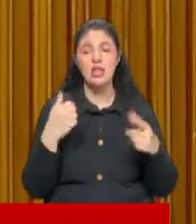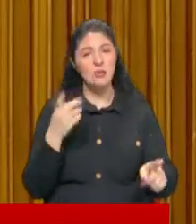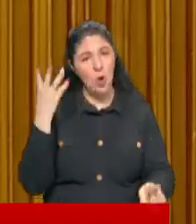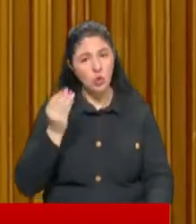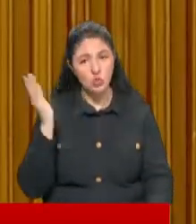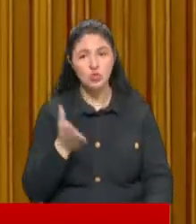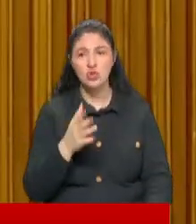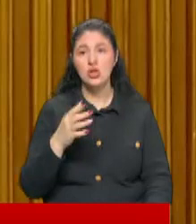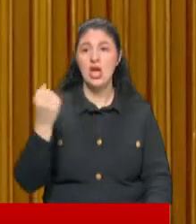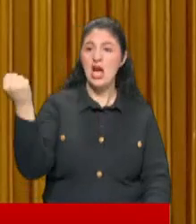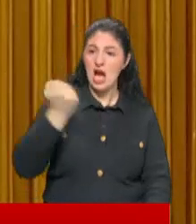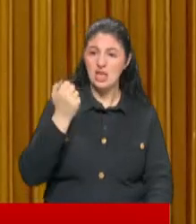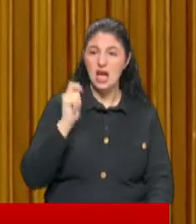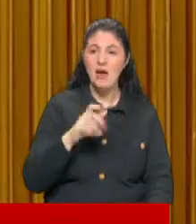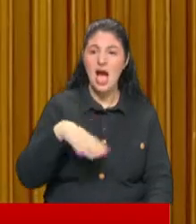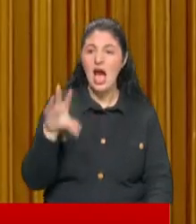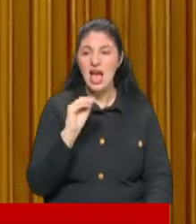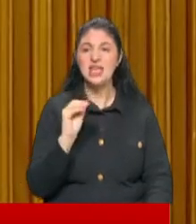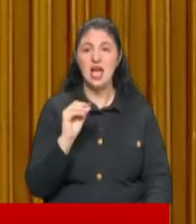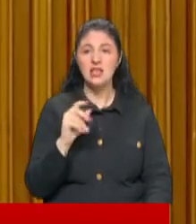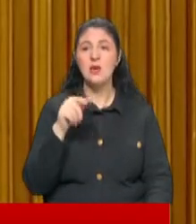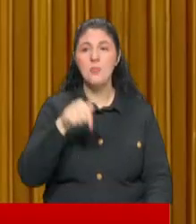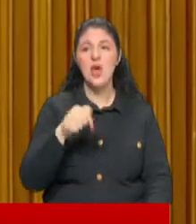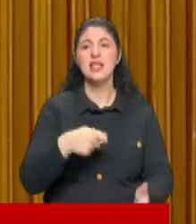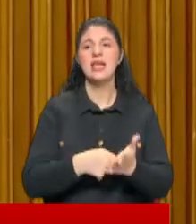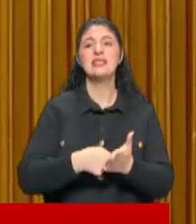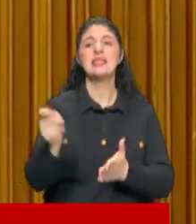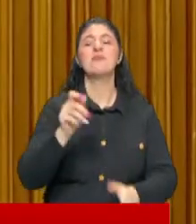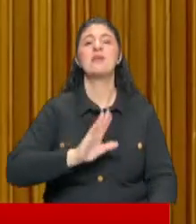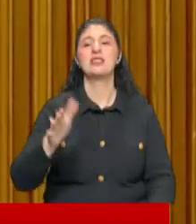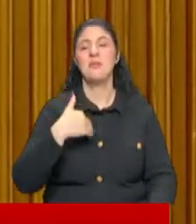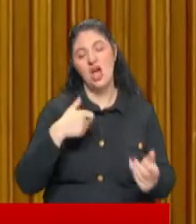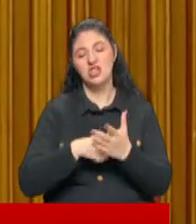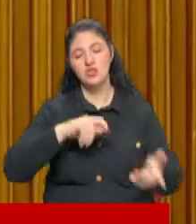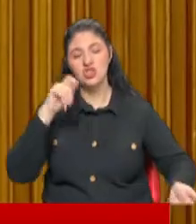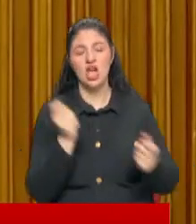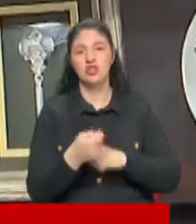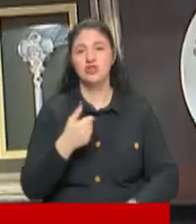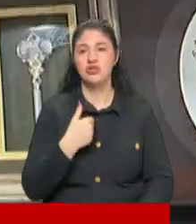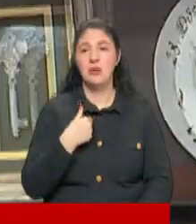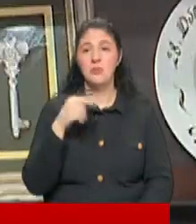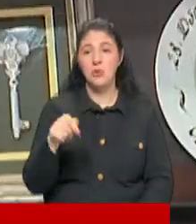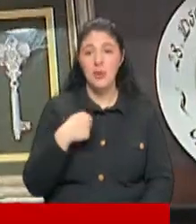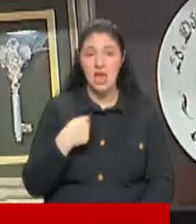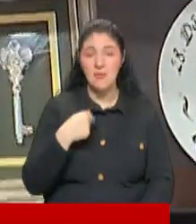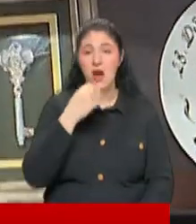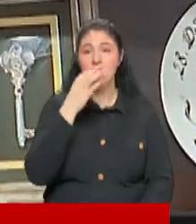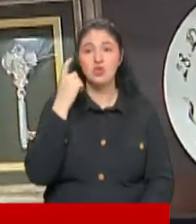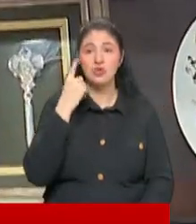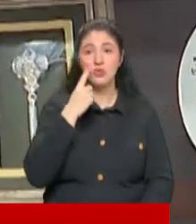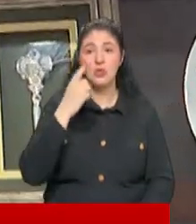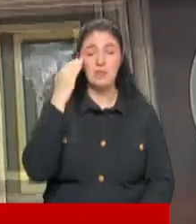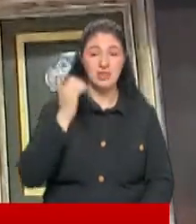olsun kazık atan herkesi buradan silmez Adımı değiştireceğim Şu benim Ankara Cumhuriyet